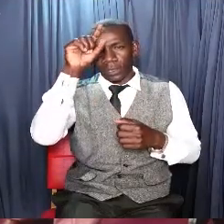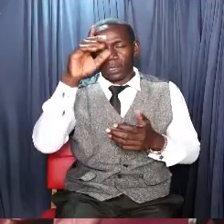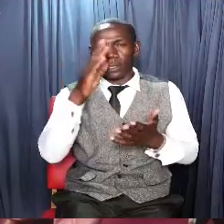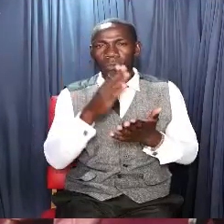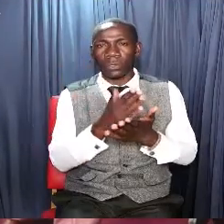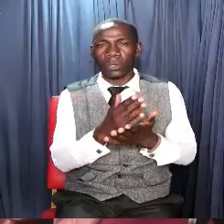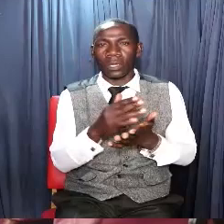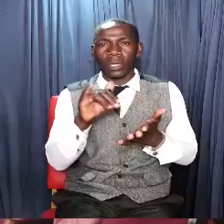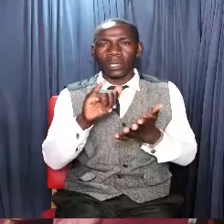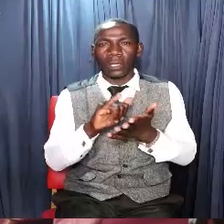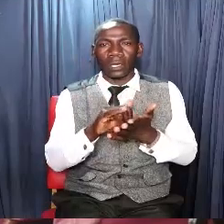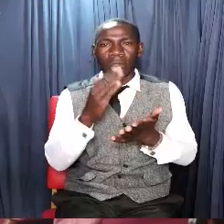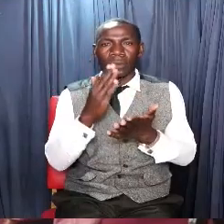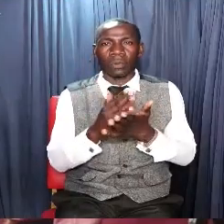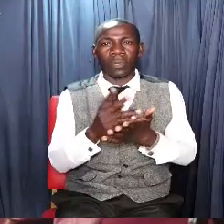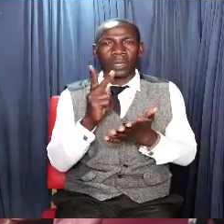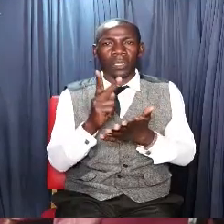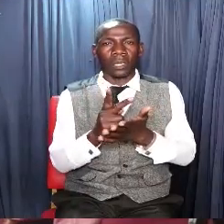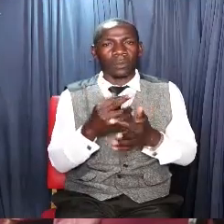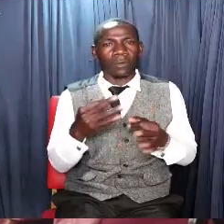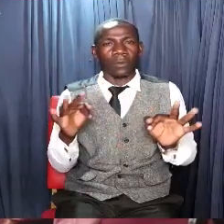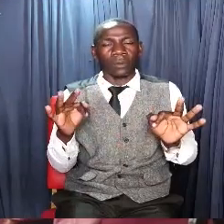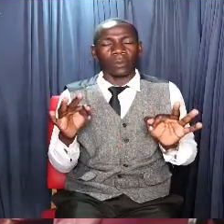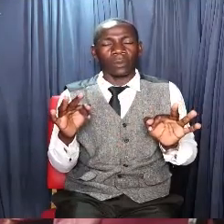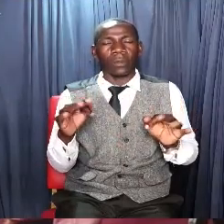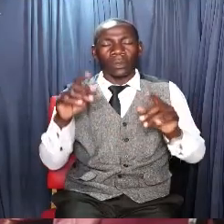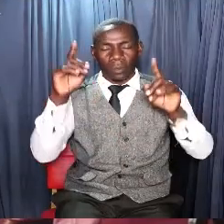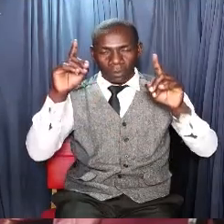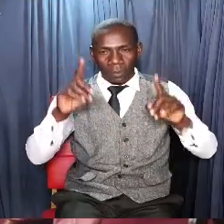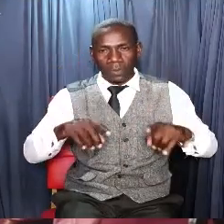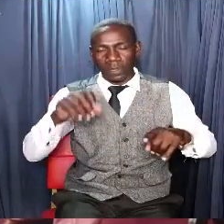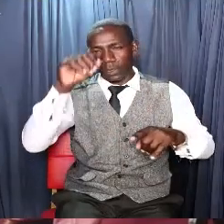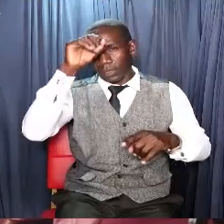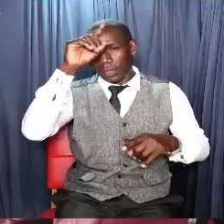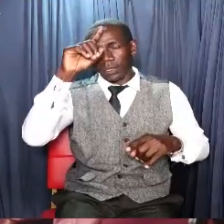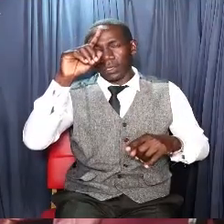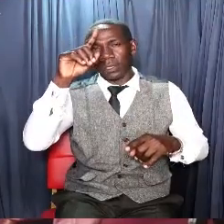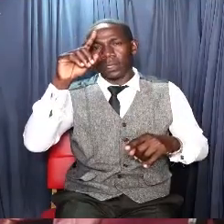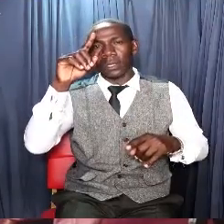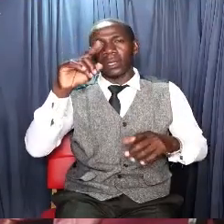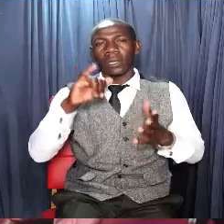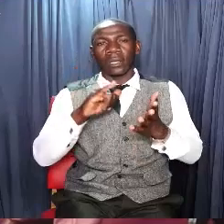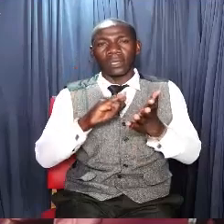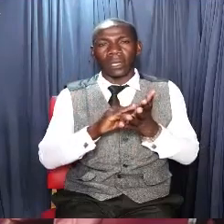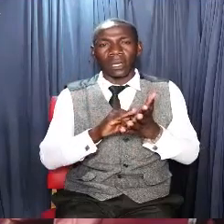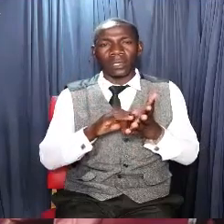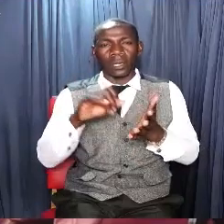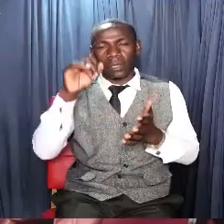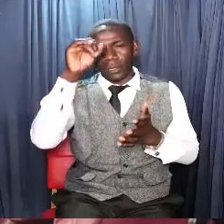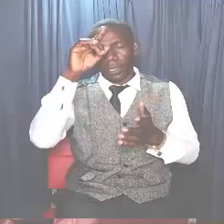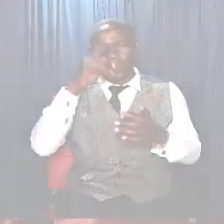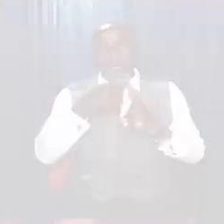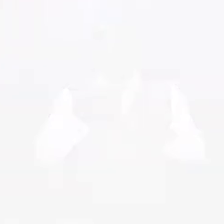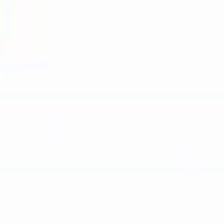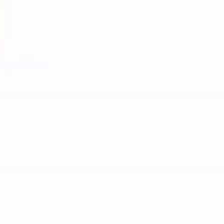shall discern the truth. Na hiyo kweli itawaweka. And the truth will deliver. Paka ujaliwa ufahamu. It's until you enable the understanding. Ufahamu huo. That understanding. Kutoka ndani ya roho